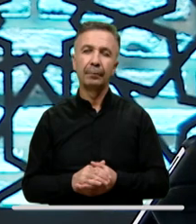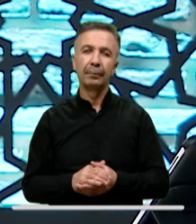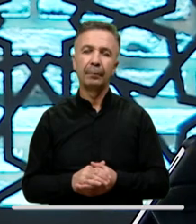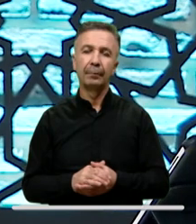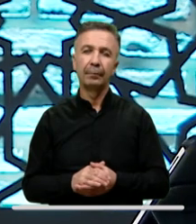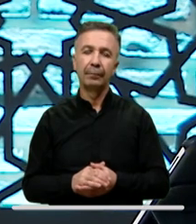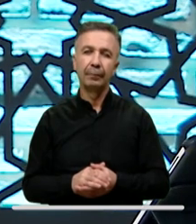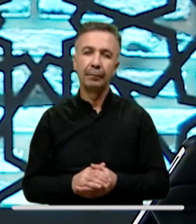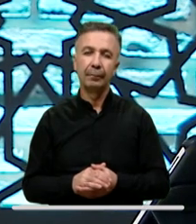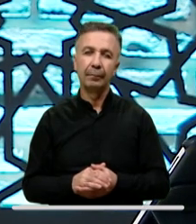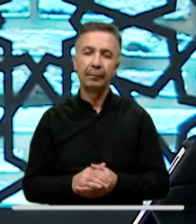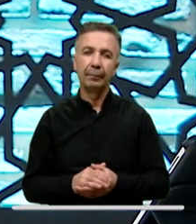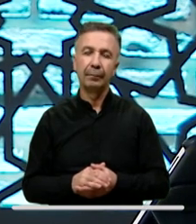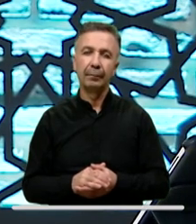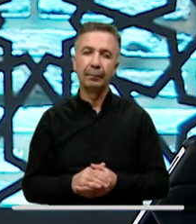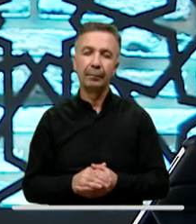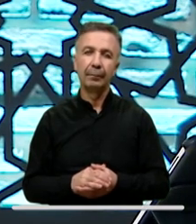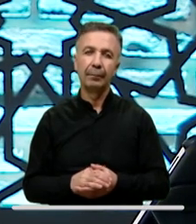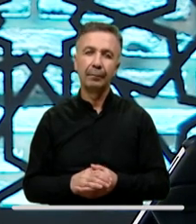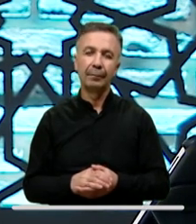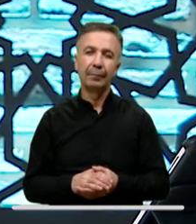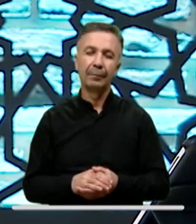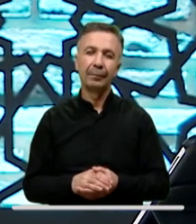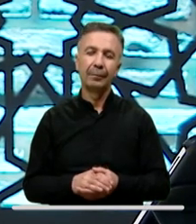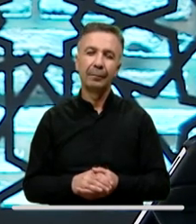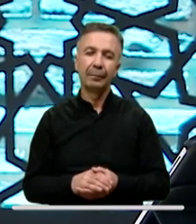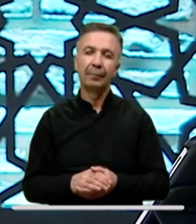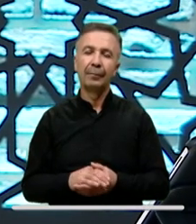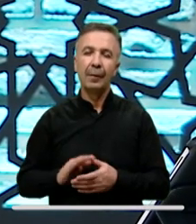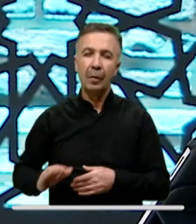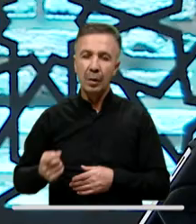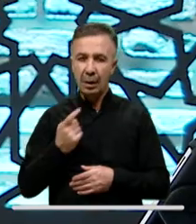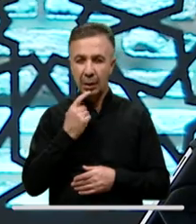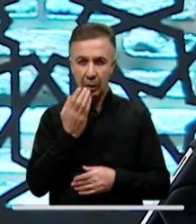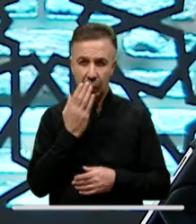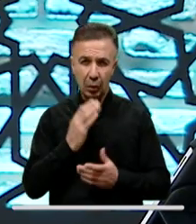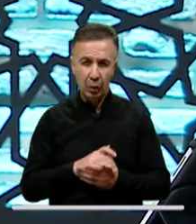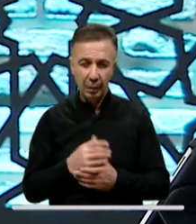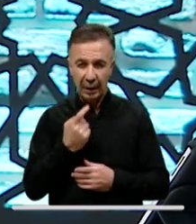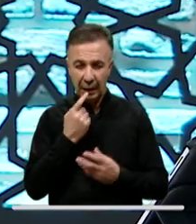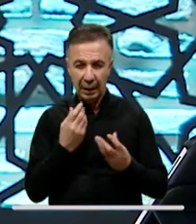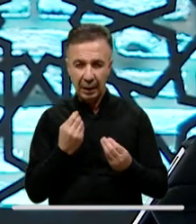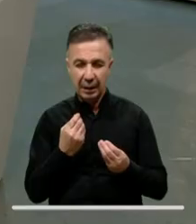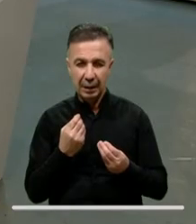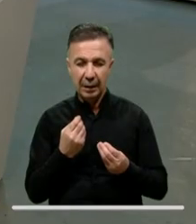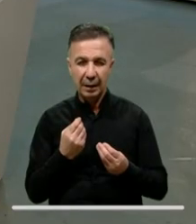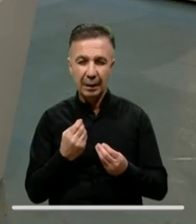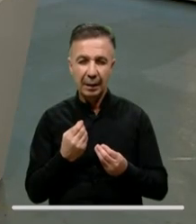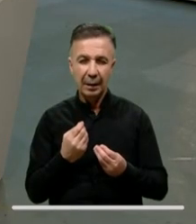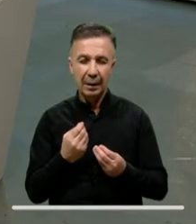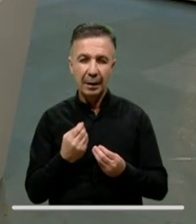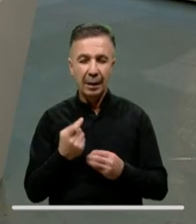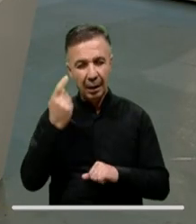çocuk yaşlarım diyeyim. Gencim hala, o yüzden hocam gençlik diyemiyorum da. Çocuk yaşlarımda okuduğum Yılların İzi kitabı vardı.